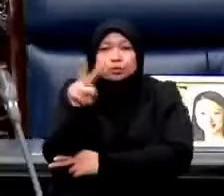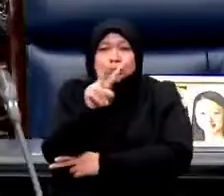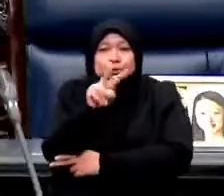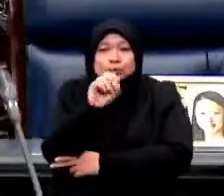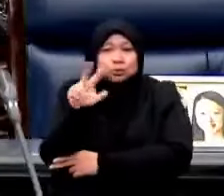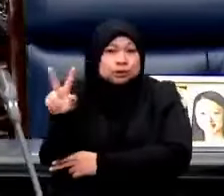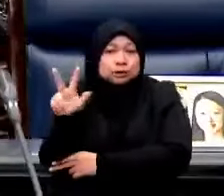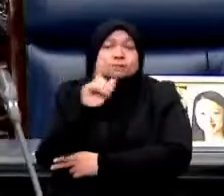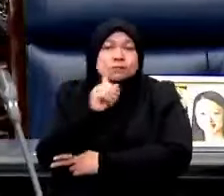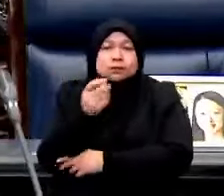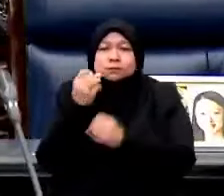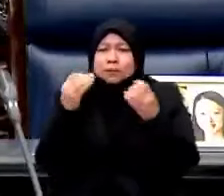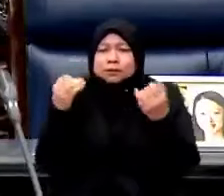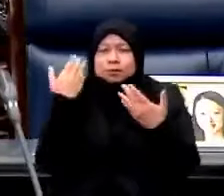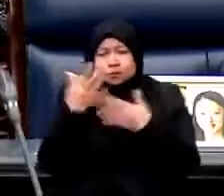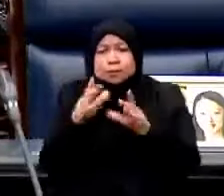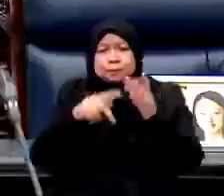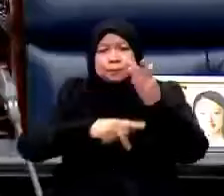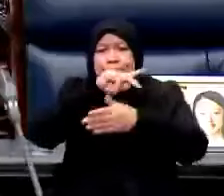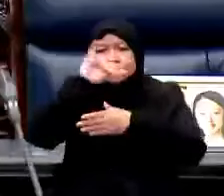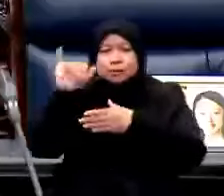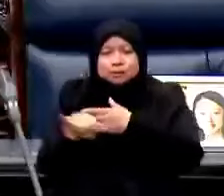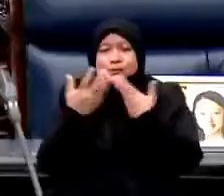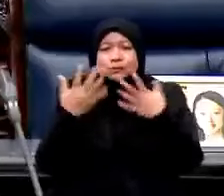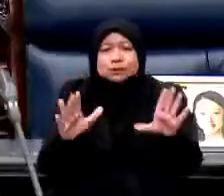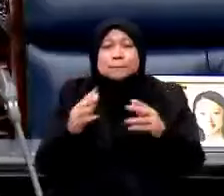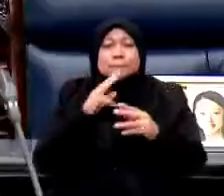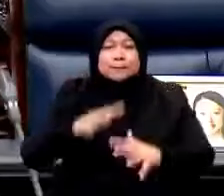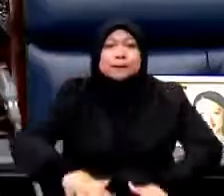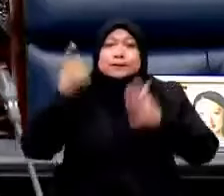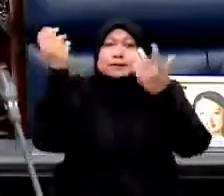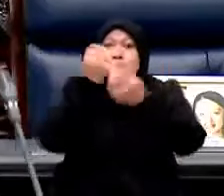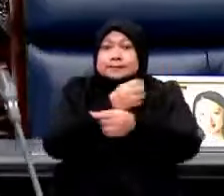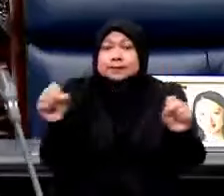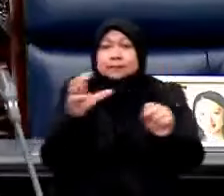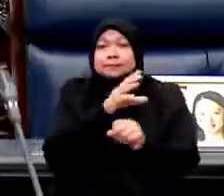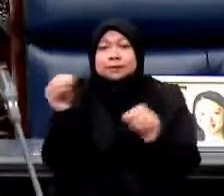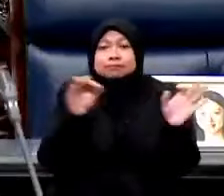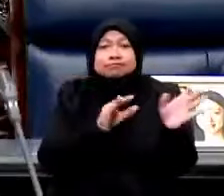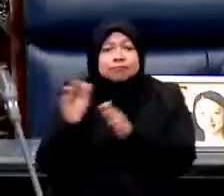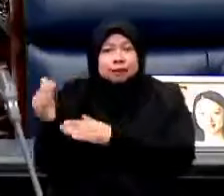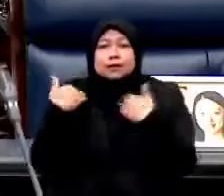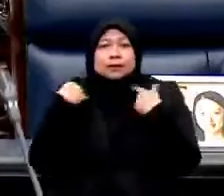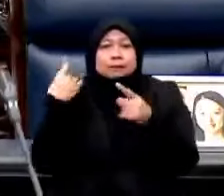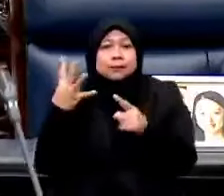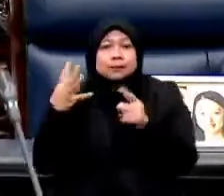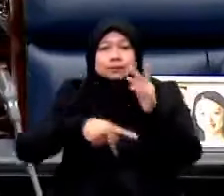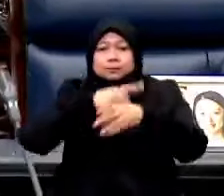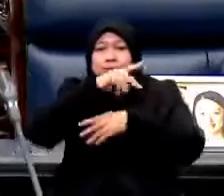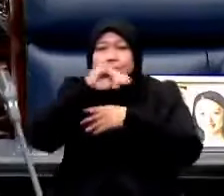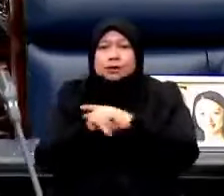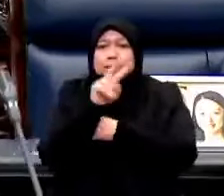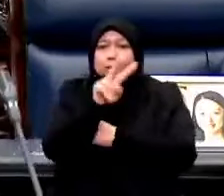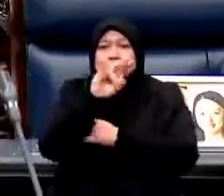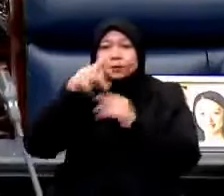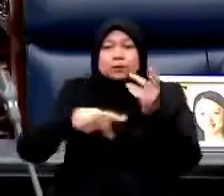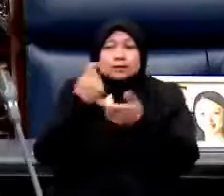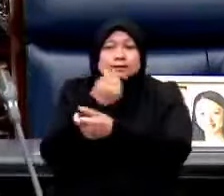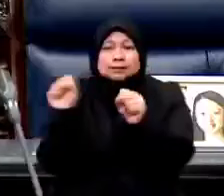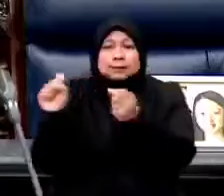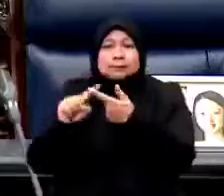23 sebanyak tujuh projek mitigasi banjir telah pun siap manakala 2024 terdapat 14 projek iaitu dua projek